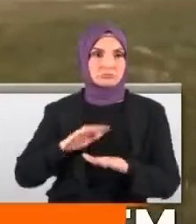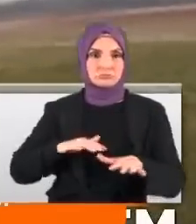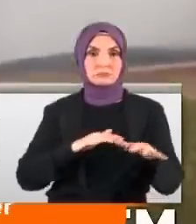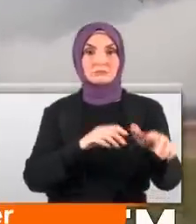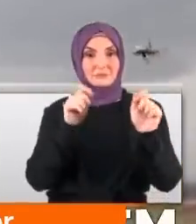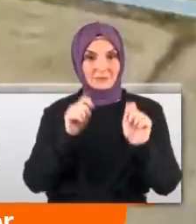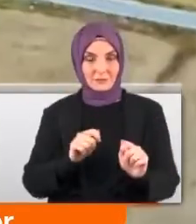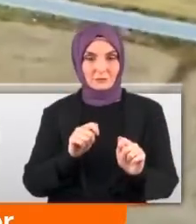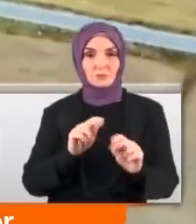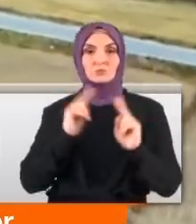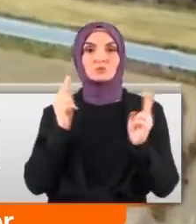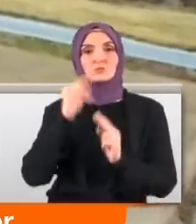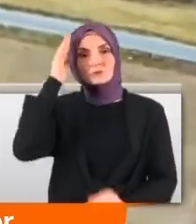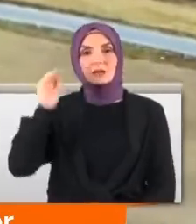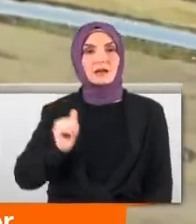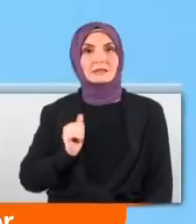kazandıracak.